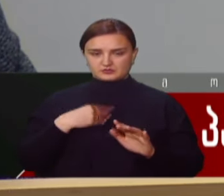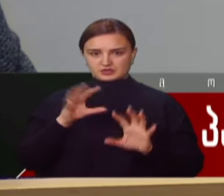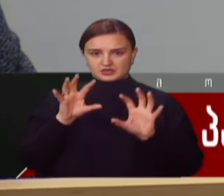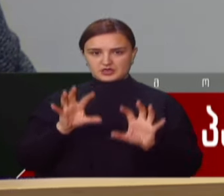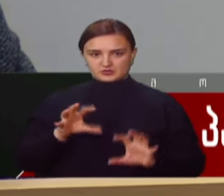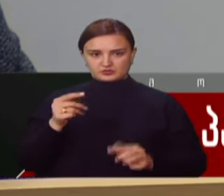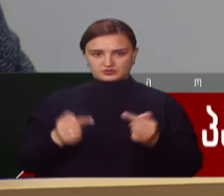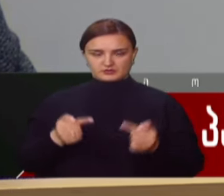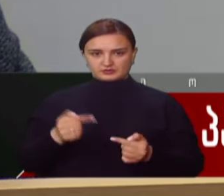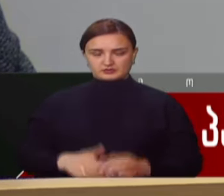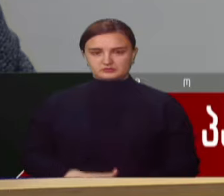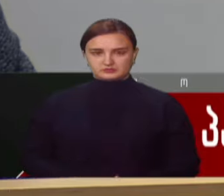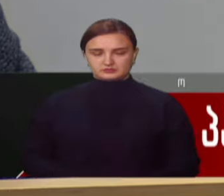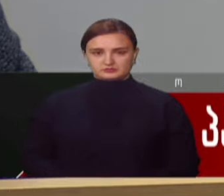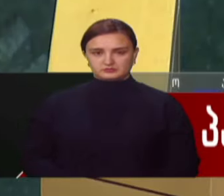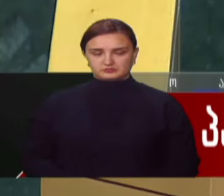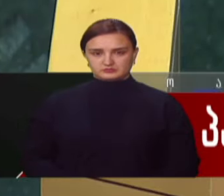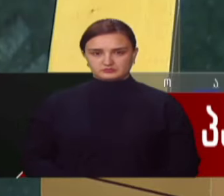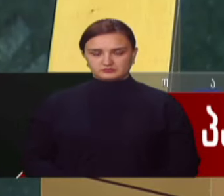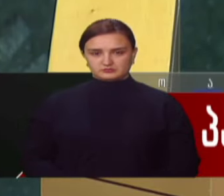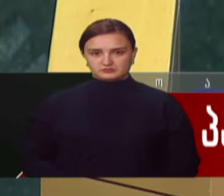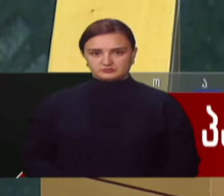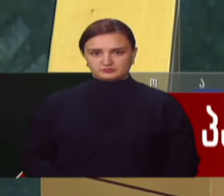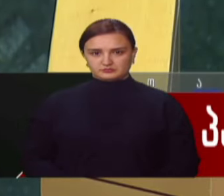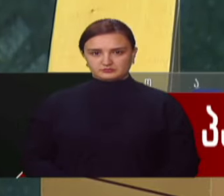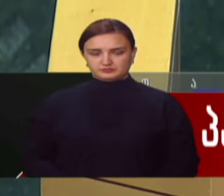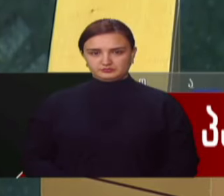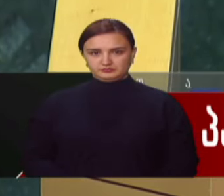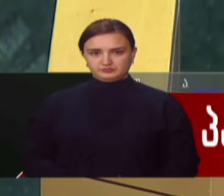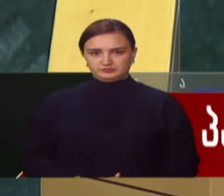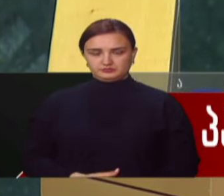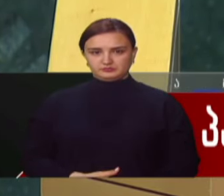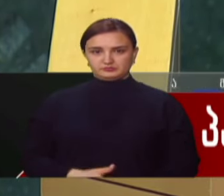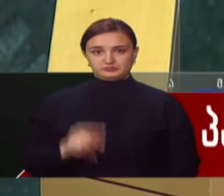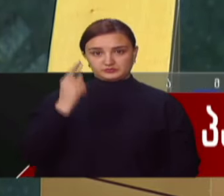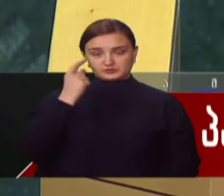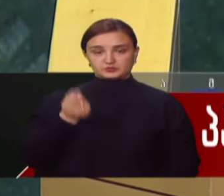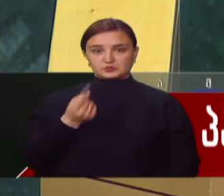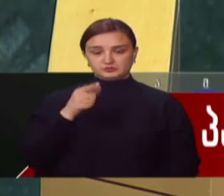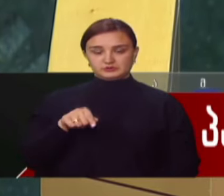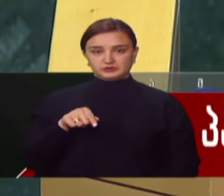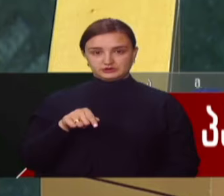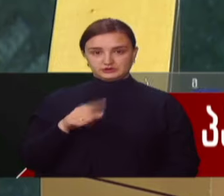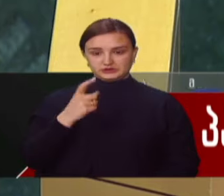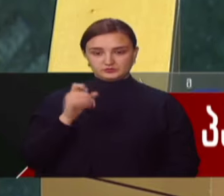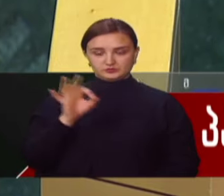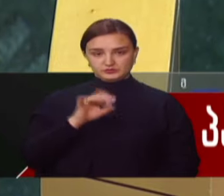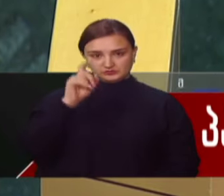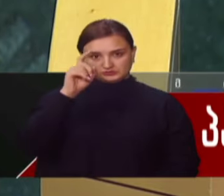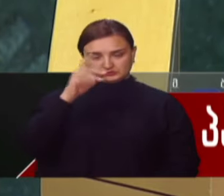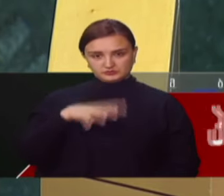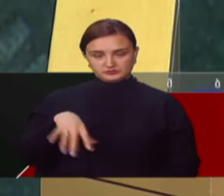და რა ვიცი რა კოტირება. Თქვენ ფიქრობთ რომ ამ დარბაში თურმე 100% კაცი ვინც არის